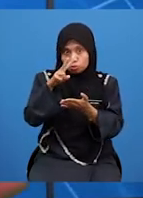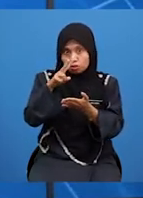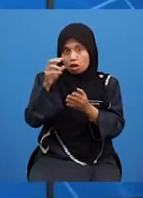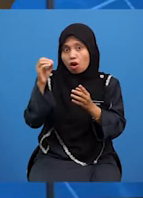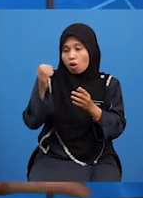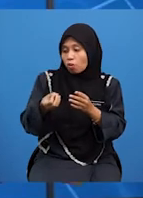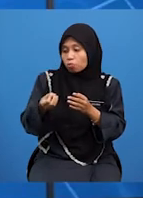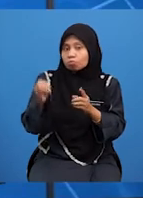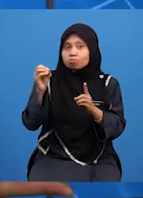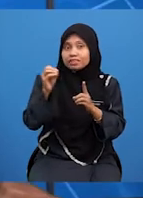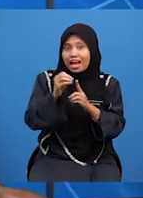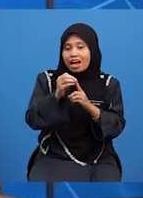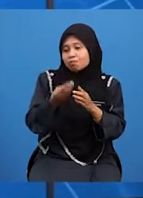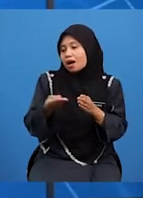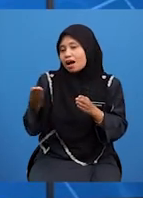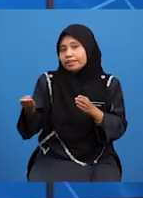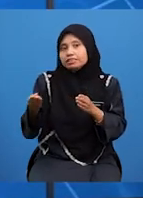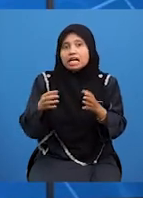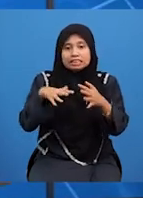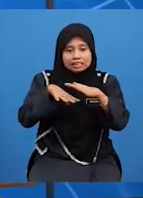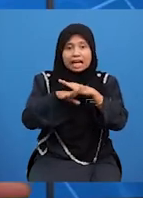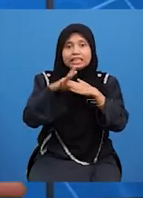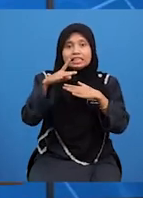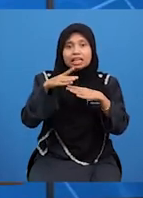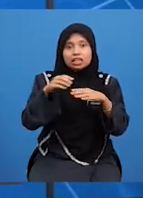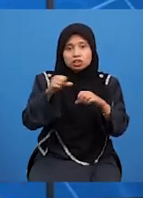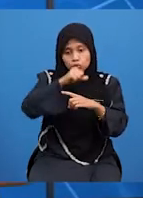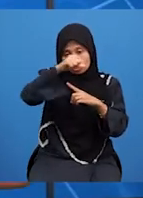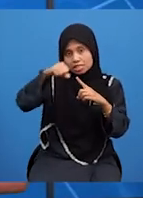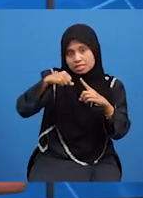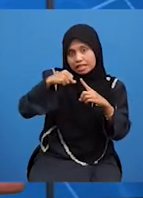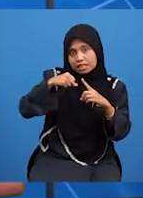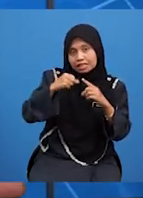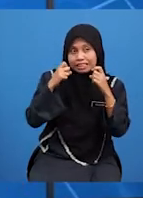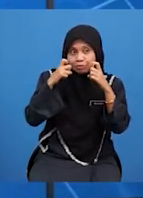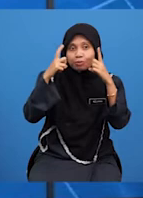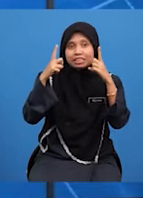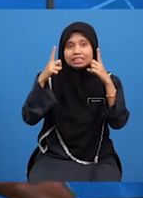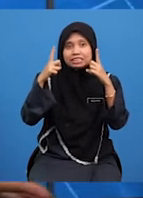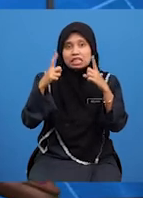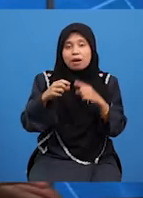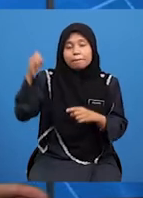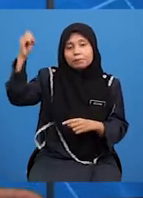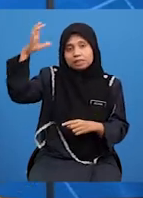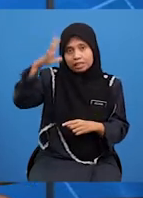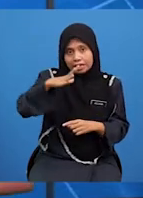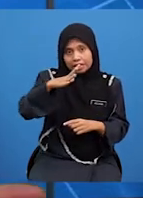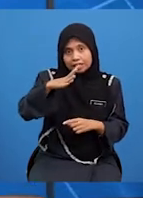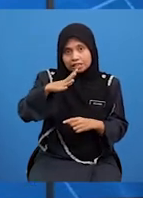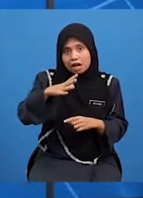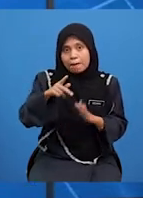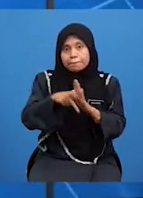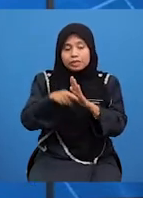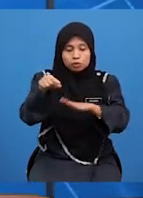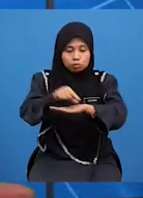banding, ruang, jalinan, suasana, ekspresi, pencahayaan,